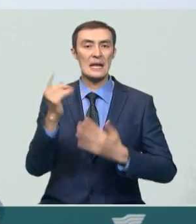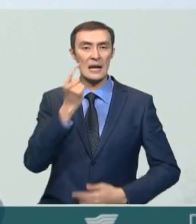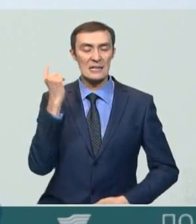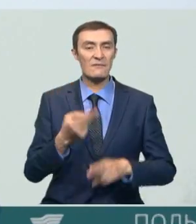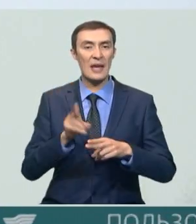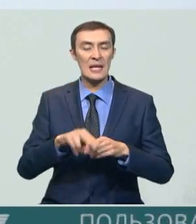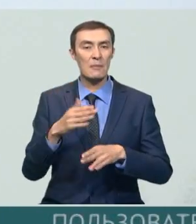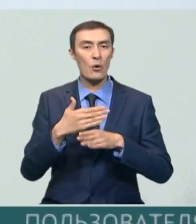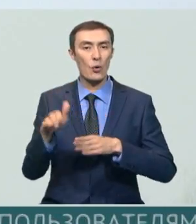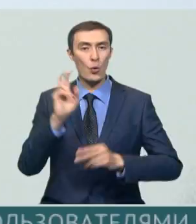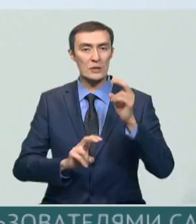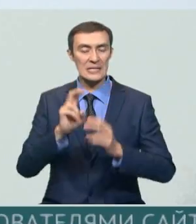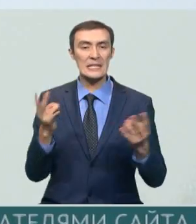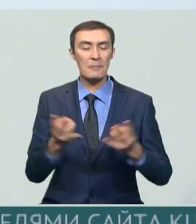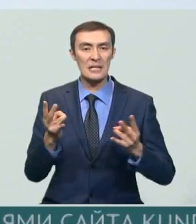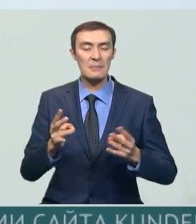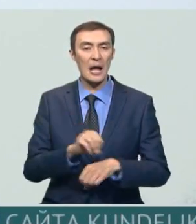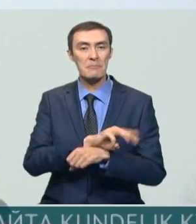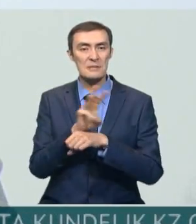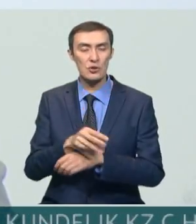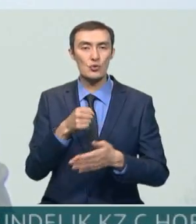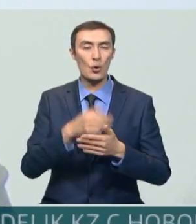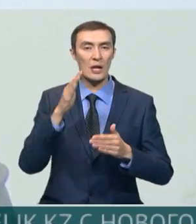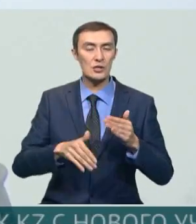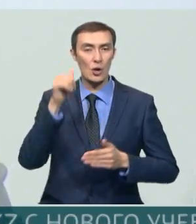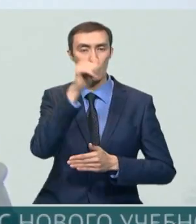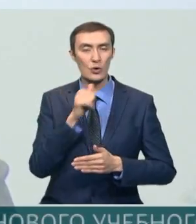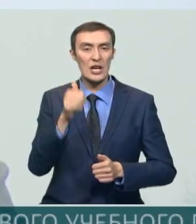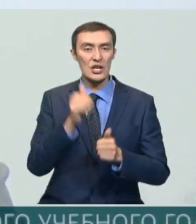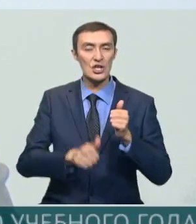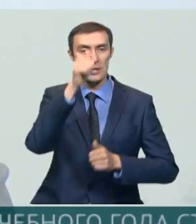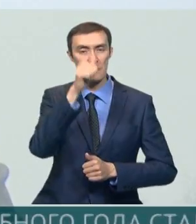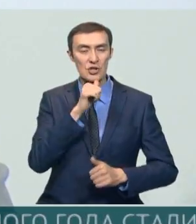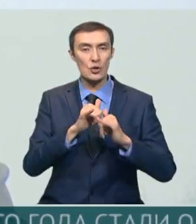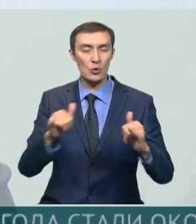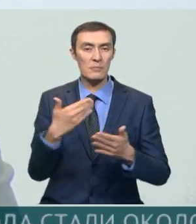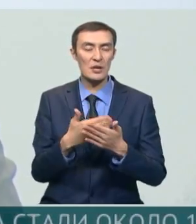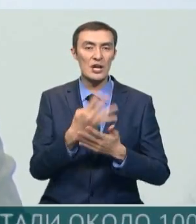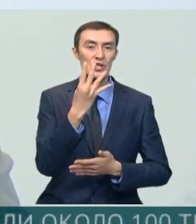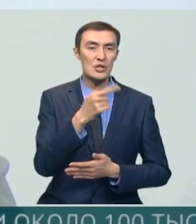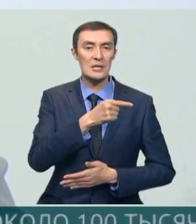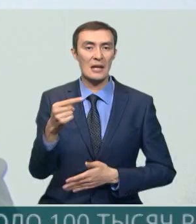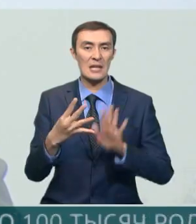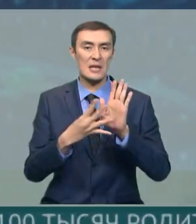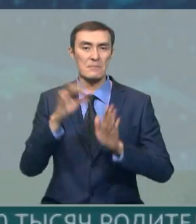этих отраслях необходимо обеспечить до конца года ежемесячный рост в диапазоне